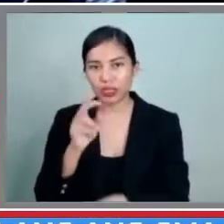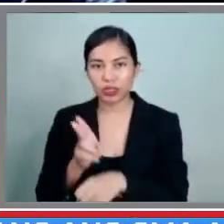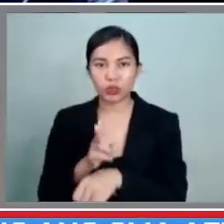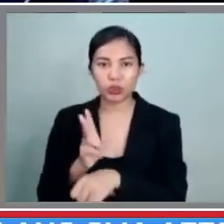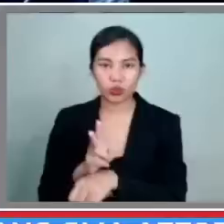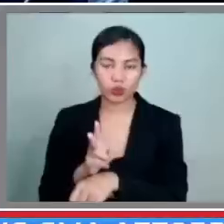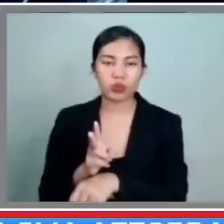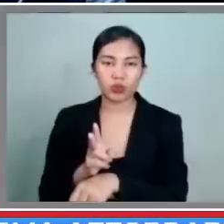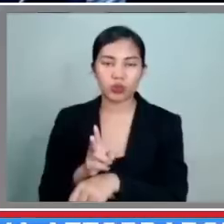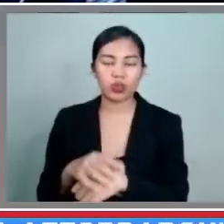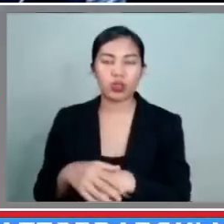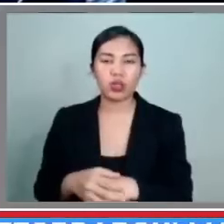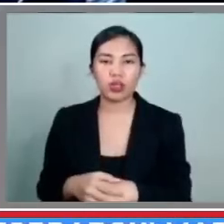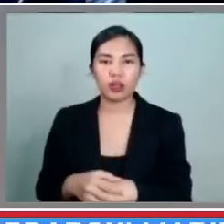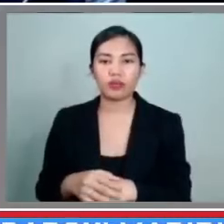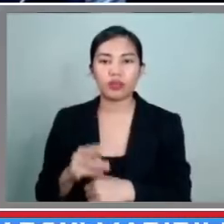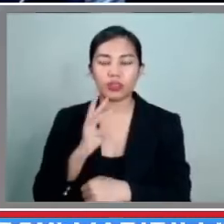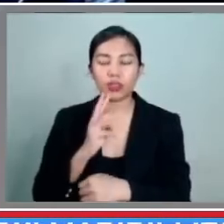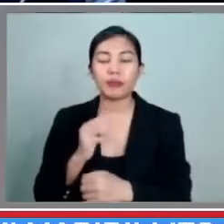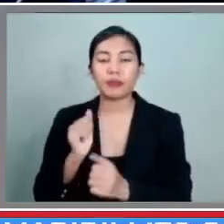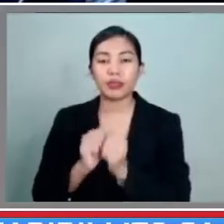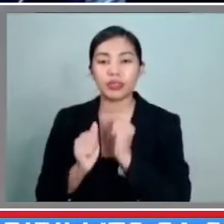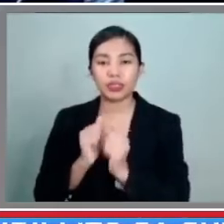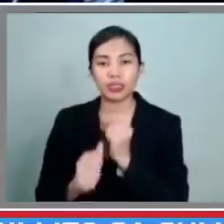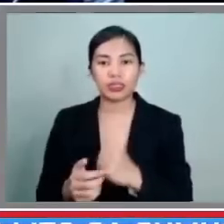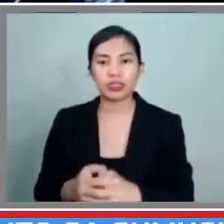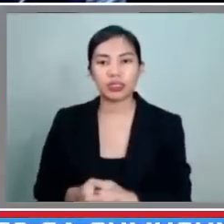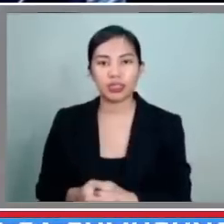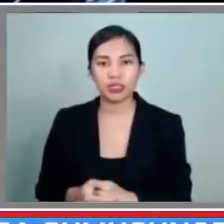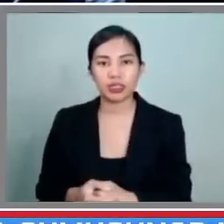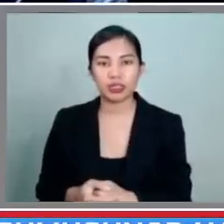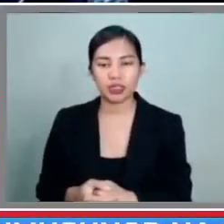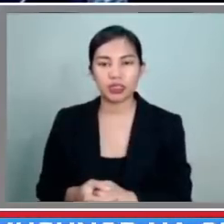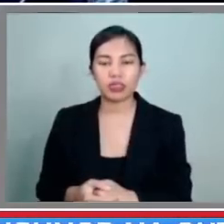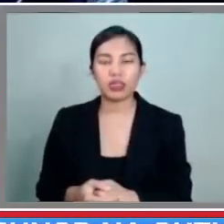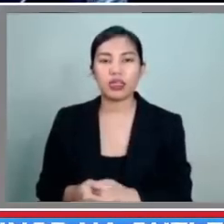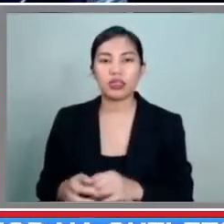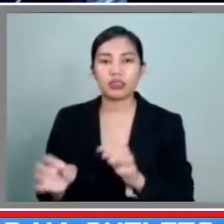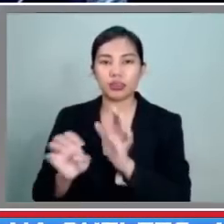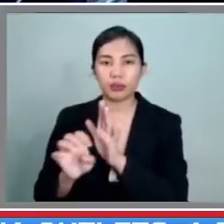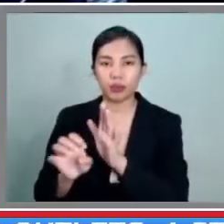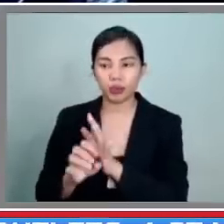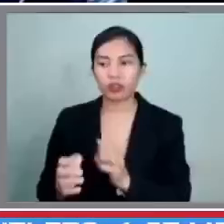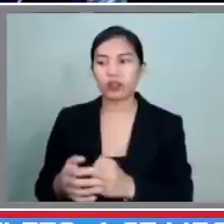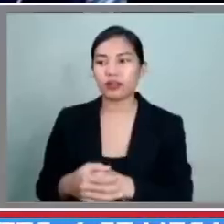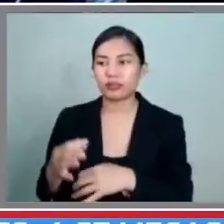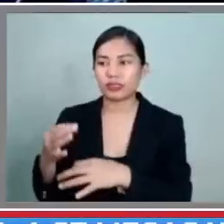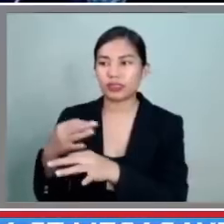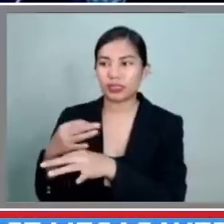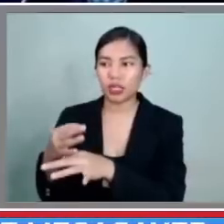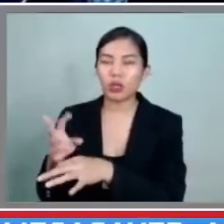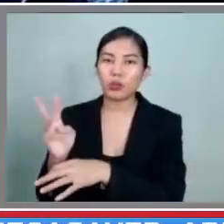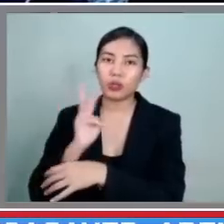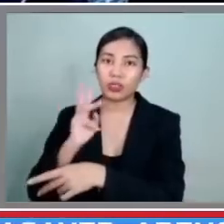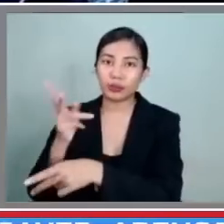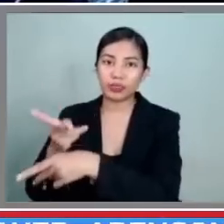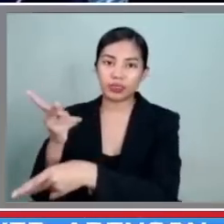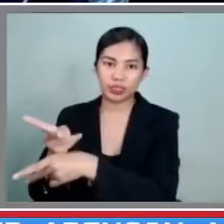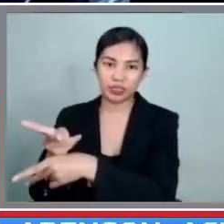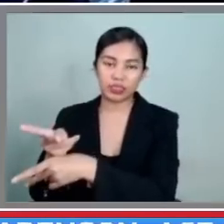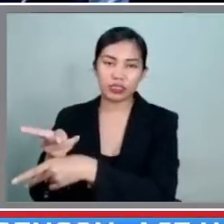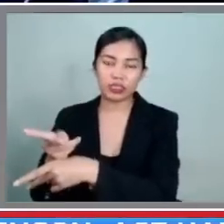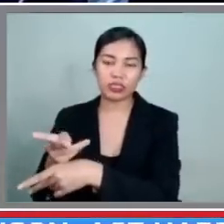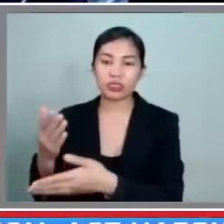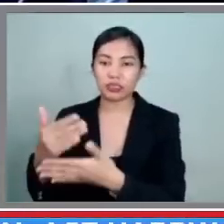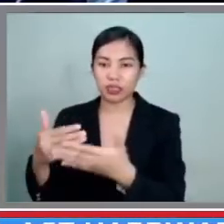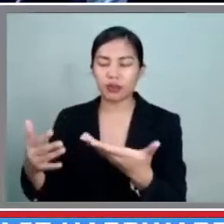measures na sinasabi ko po ay ito po yung mga modular water treatment plant na ipatayo po natin ngayon at yung iba po doon ay nag-ooperate